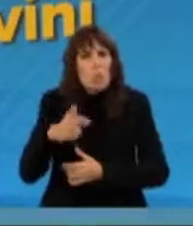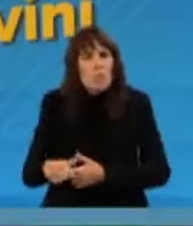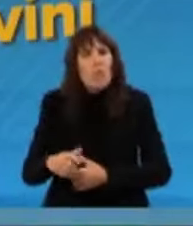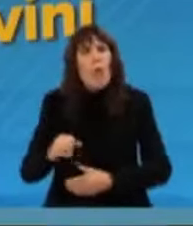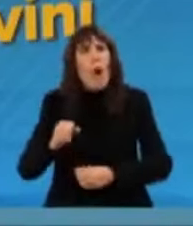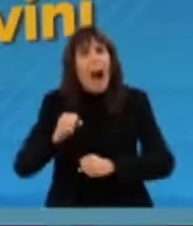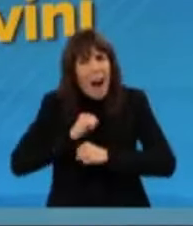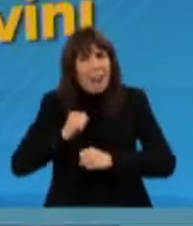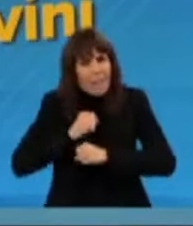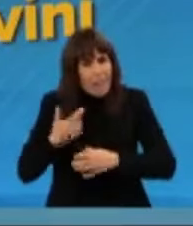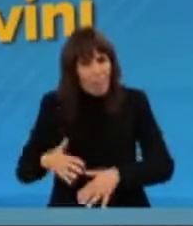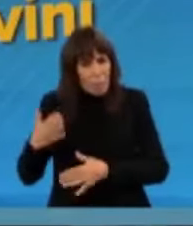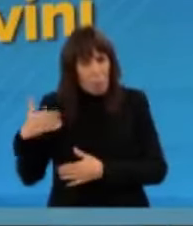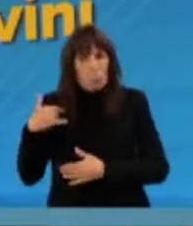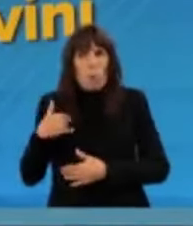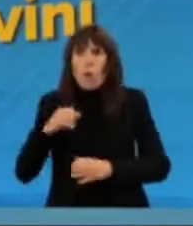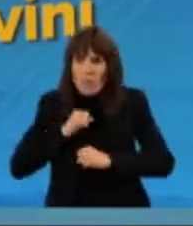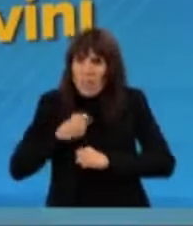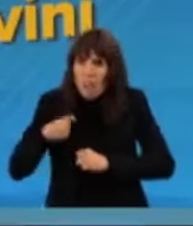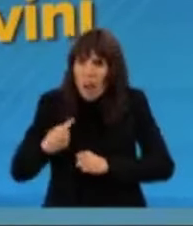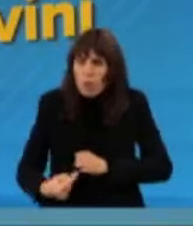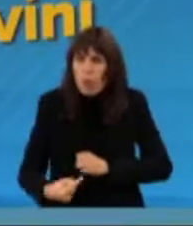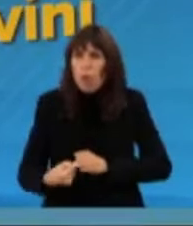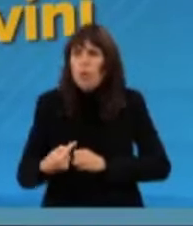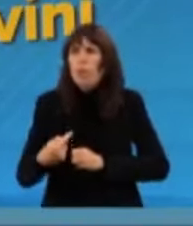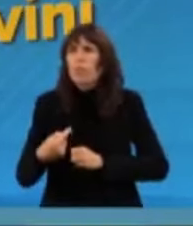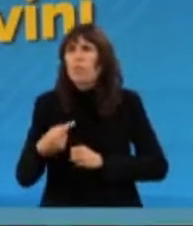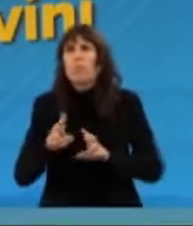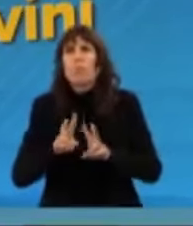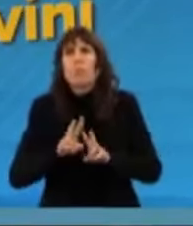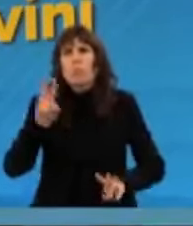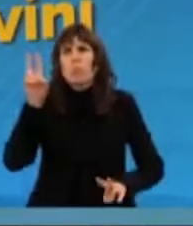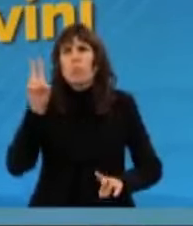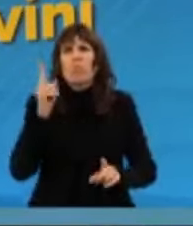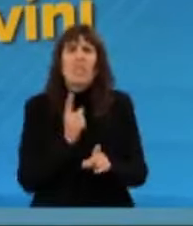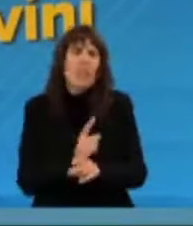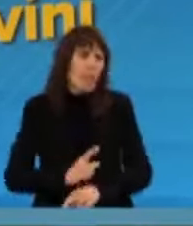e continua a credere che questo paese deve essere protetto.